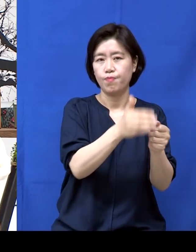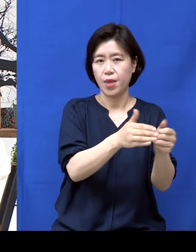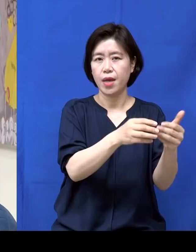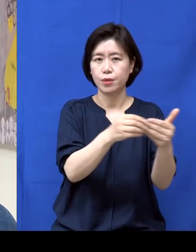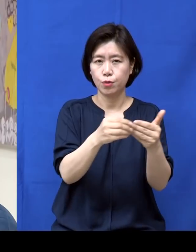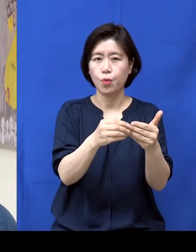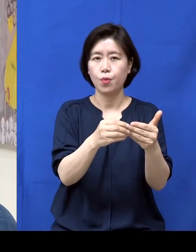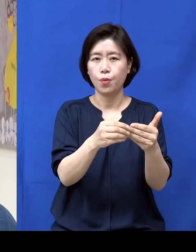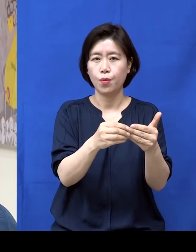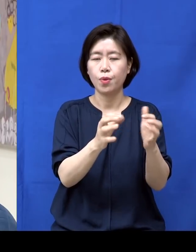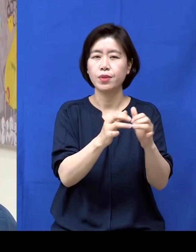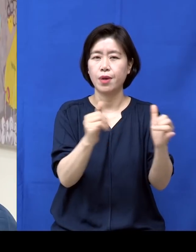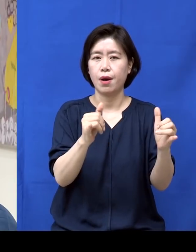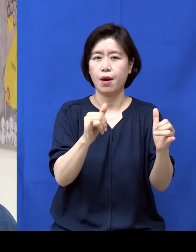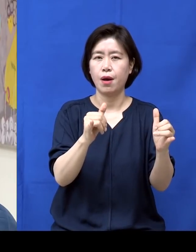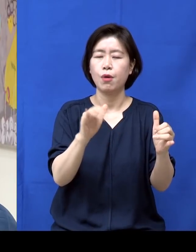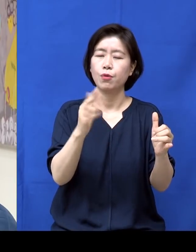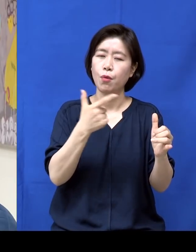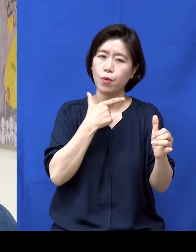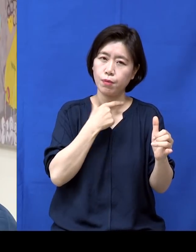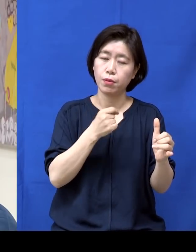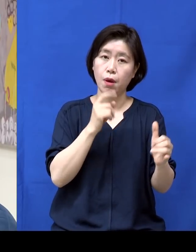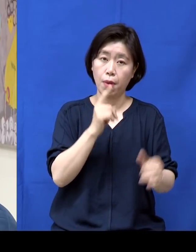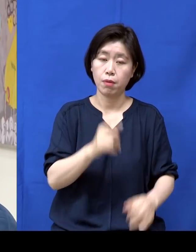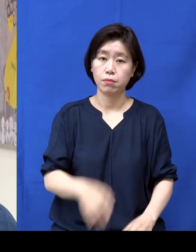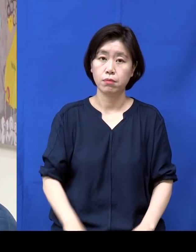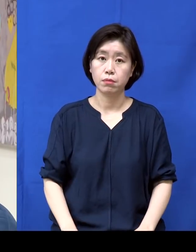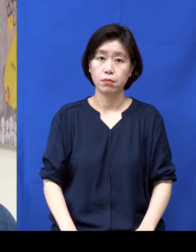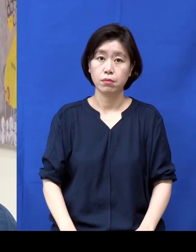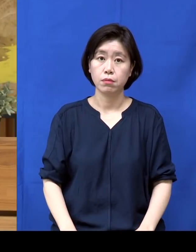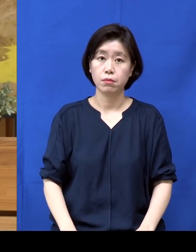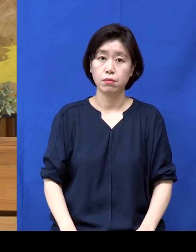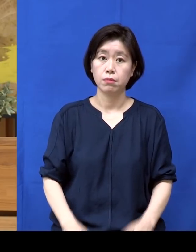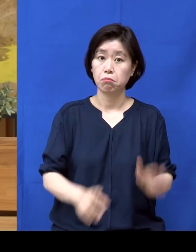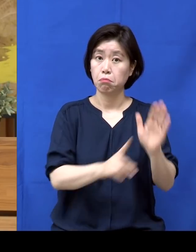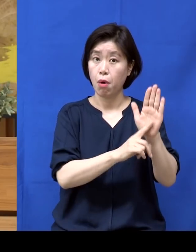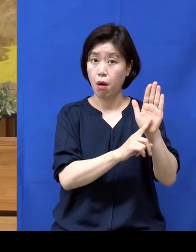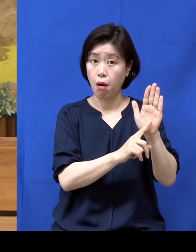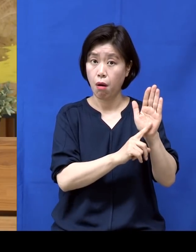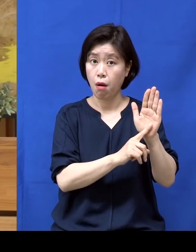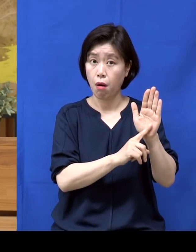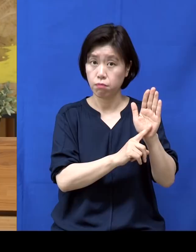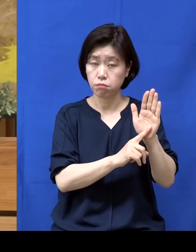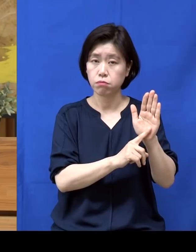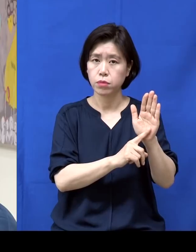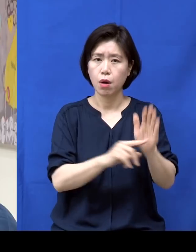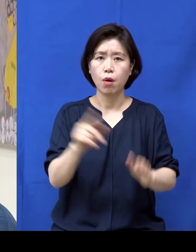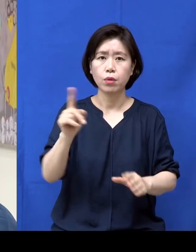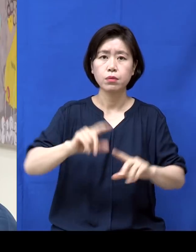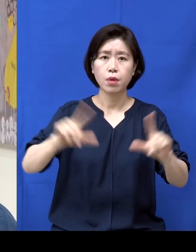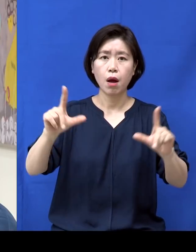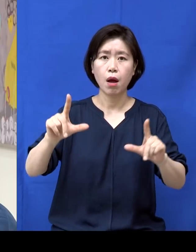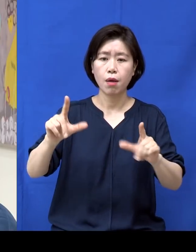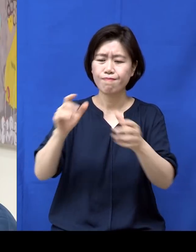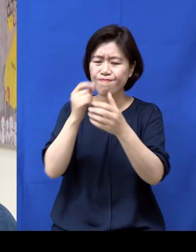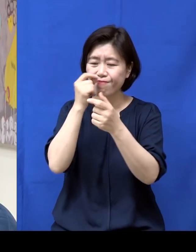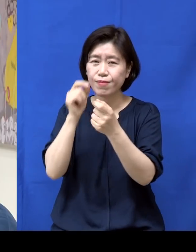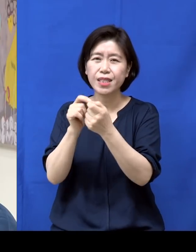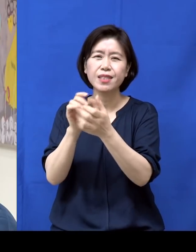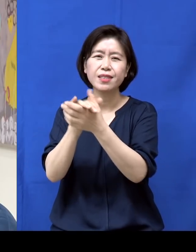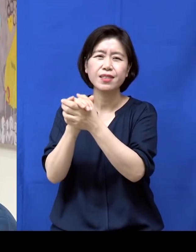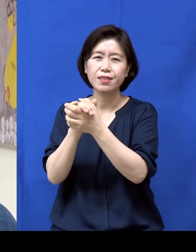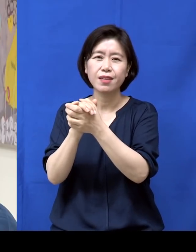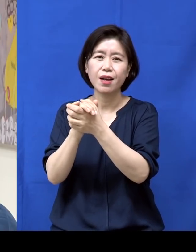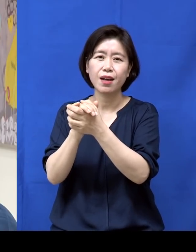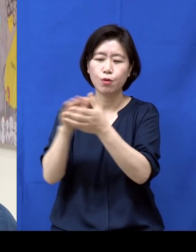동기들하고 교수님들한테 하고 다니기 시작을 한 거죠. 친한 동기 중에 한 명이 그때 저한테 오더니 제가 좀 나이가 들어서